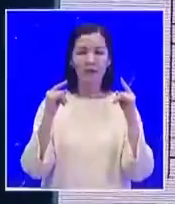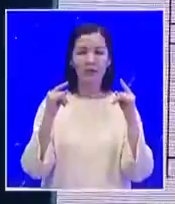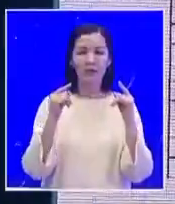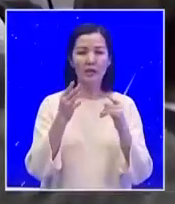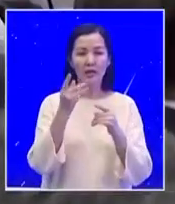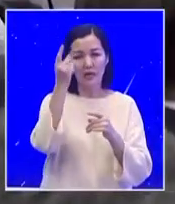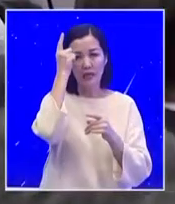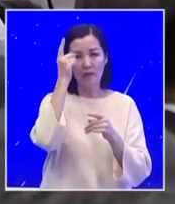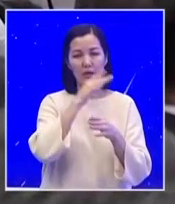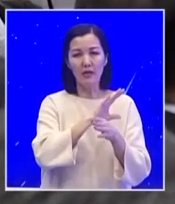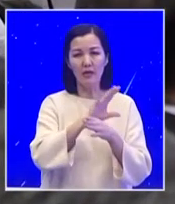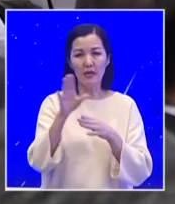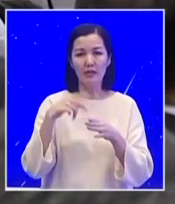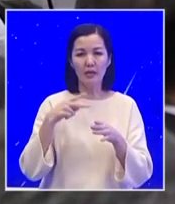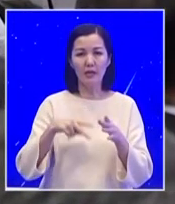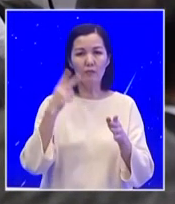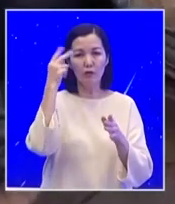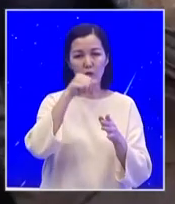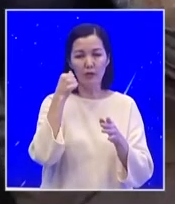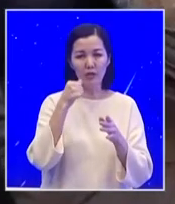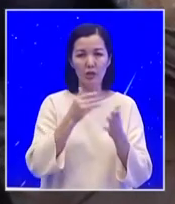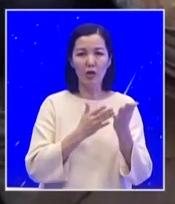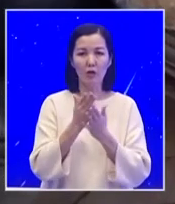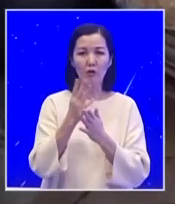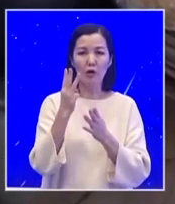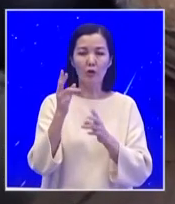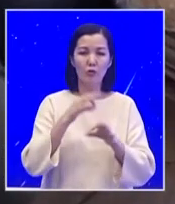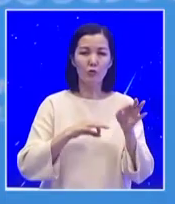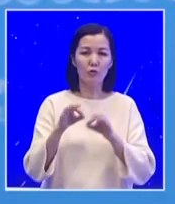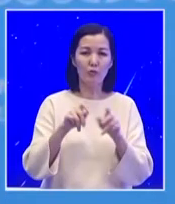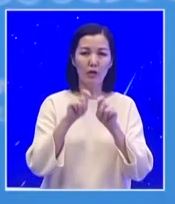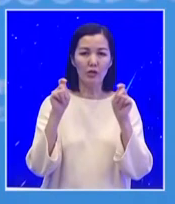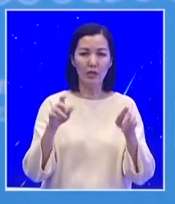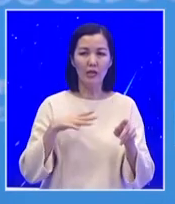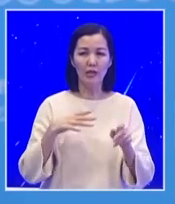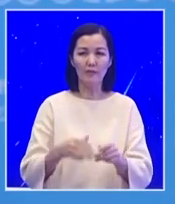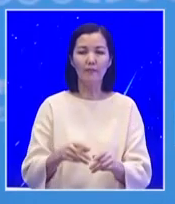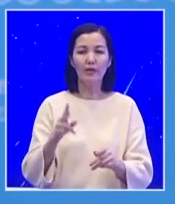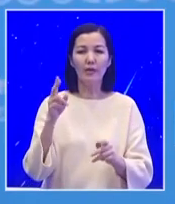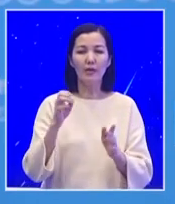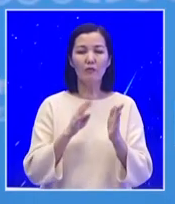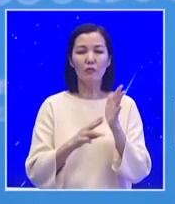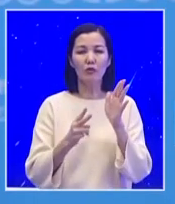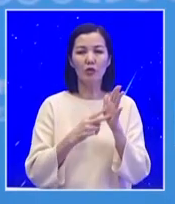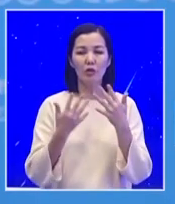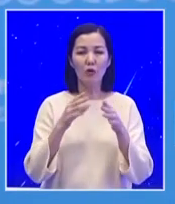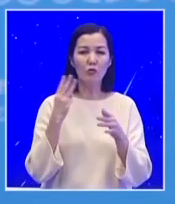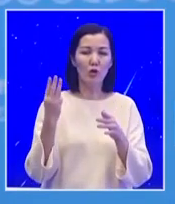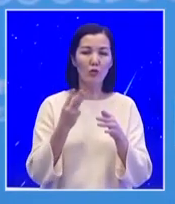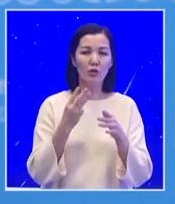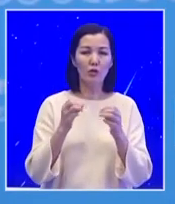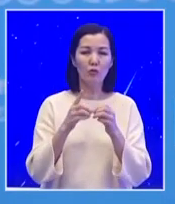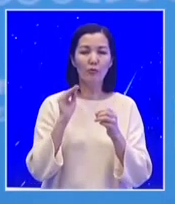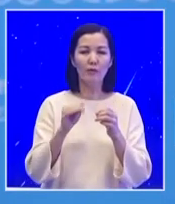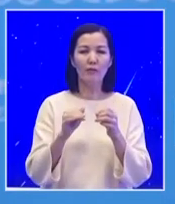бастады. 2020 жылда да аграрлық бағыттағы 4 жоба қолға алынады. 2797 ауыл шаруашылық құрылымдарында 11